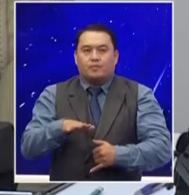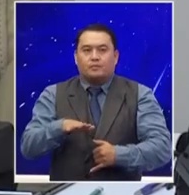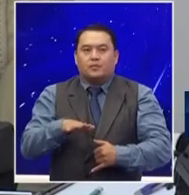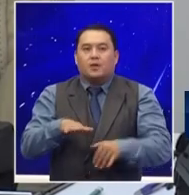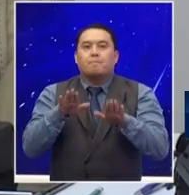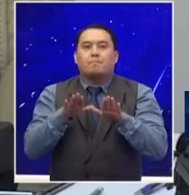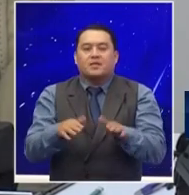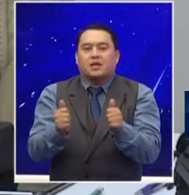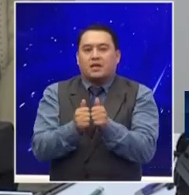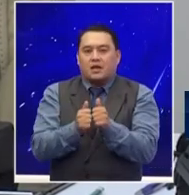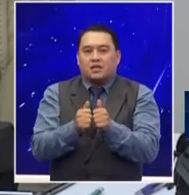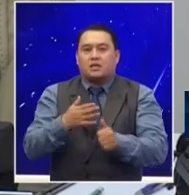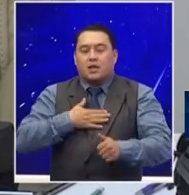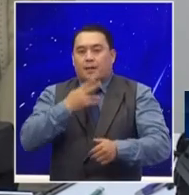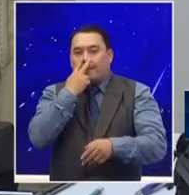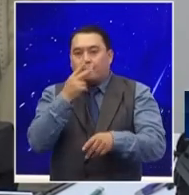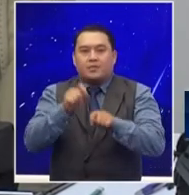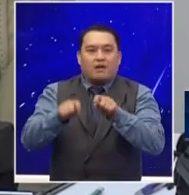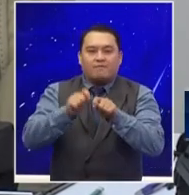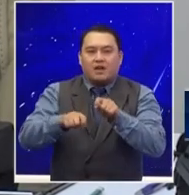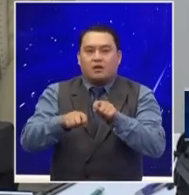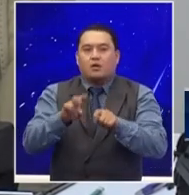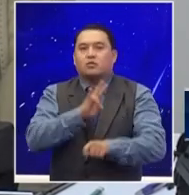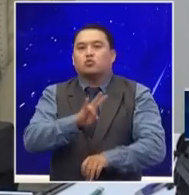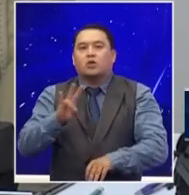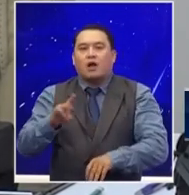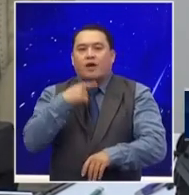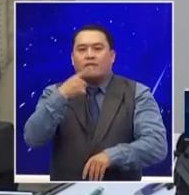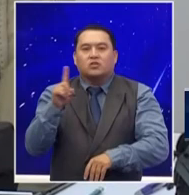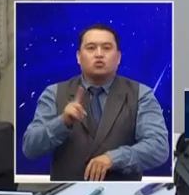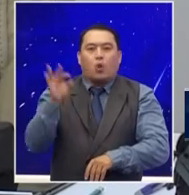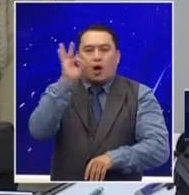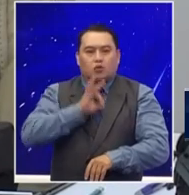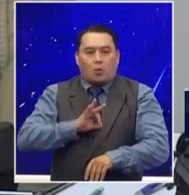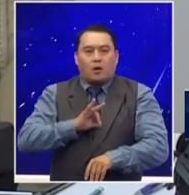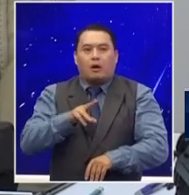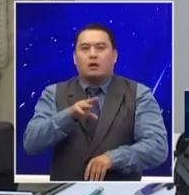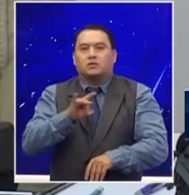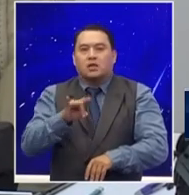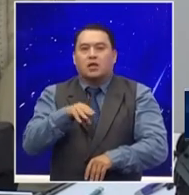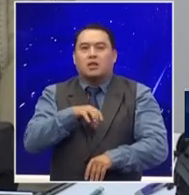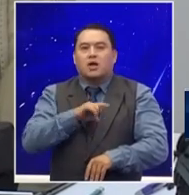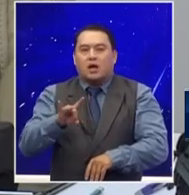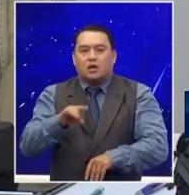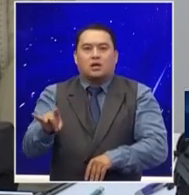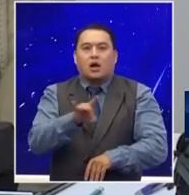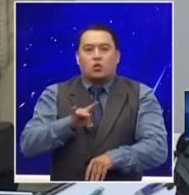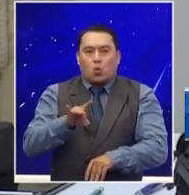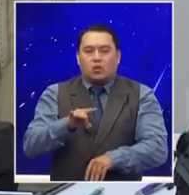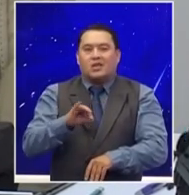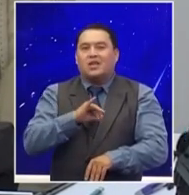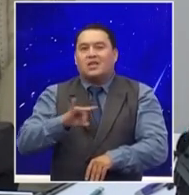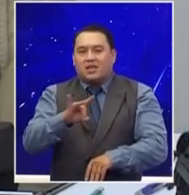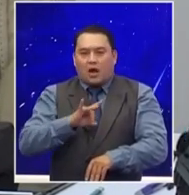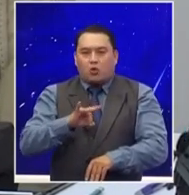агломерации. Я когда анализ сделал, ходил к Ностановичу и говорил о том, что в Карасайском, Талгарском районе,